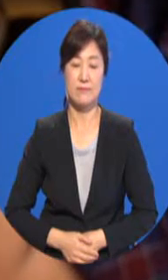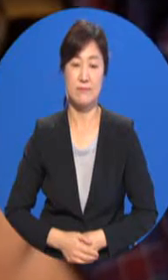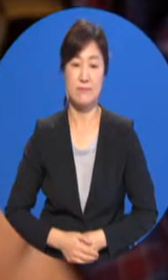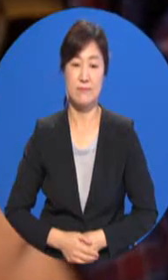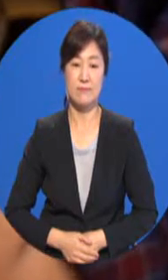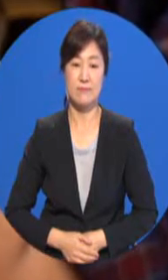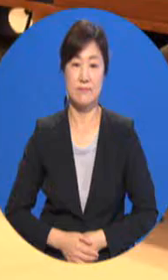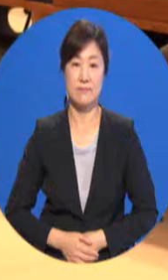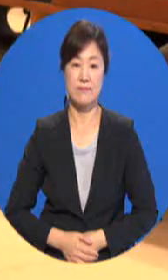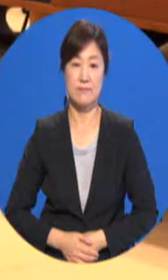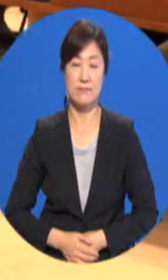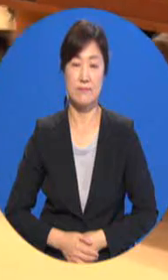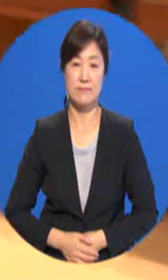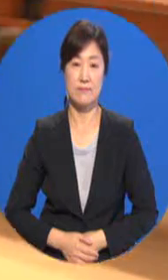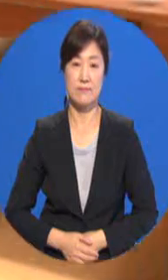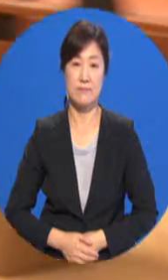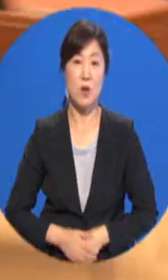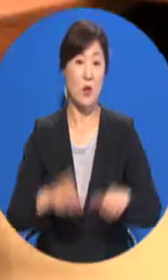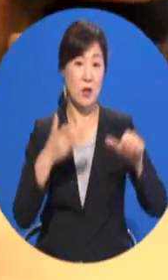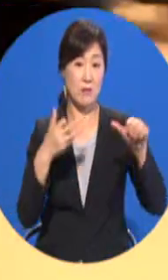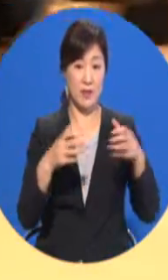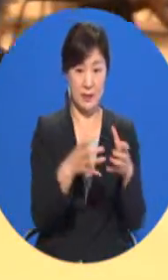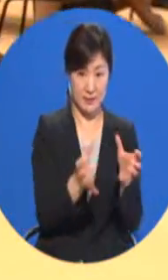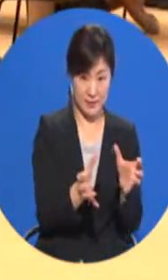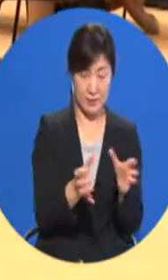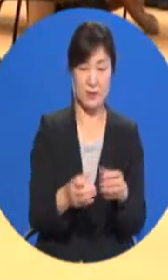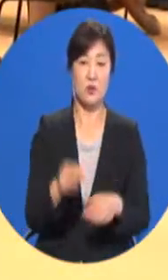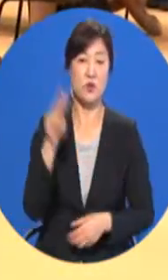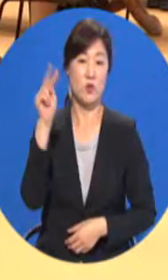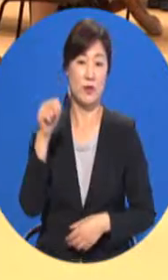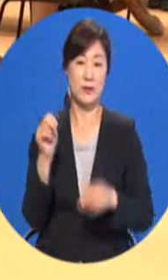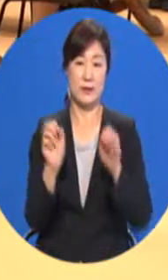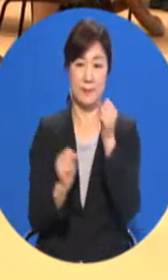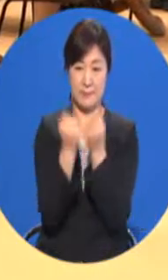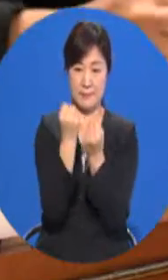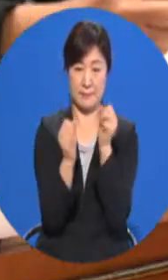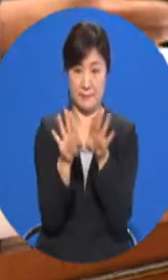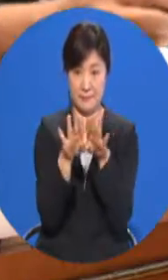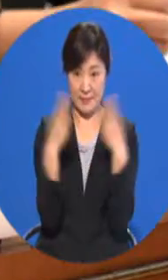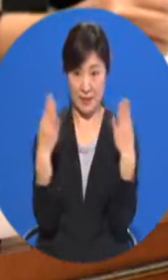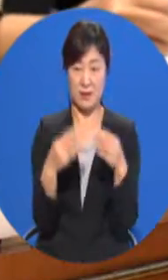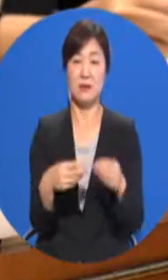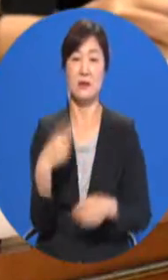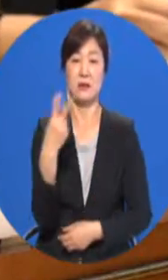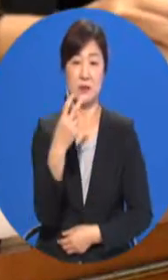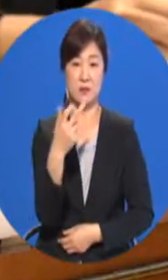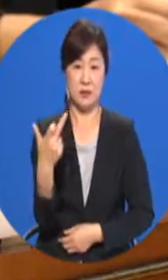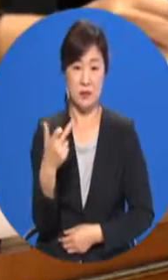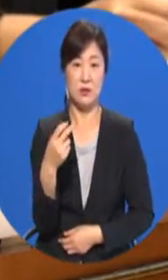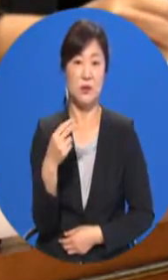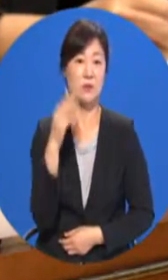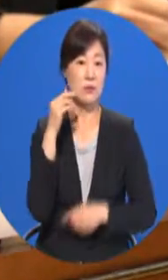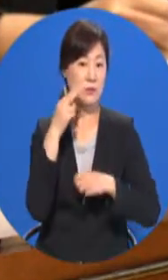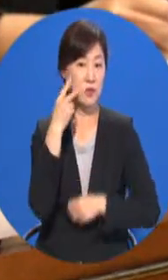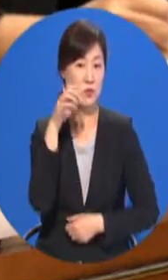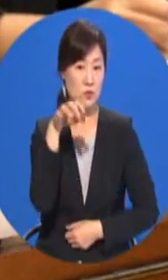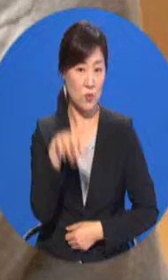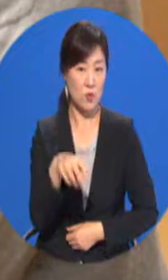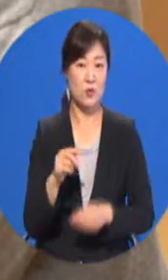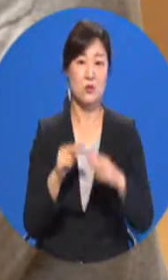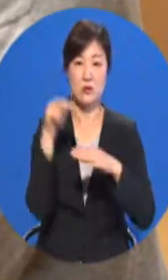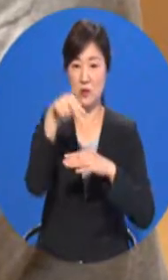really go on? 5.18 단체들이 UN에서 행사를 치른 건 지난 2017년 뉴욕에서 열린